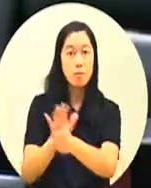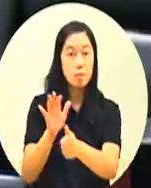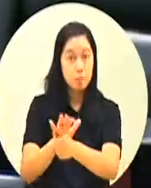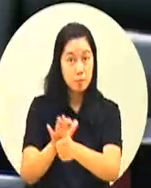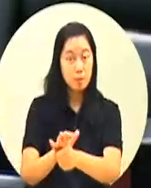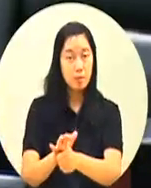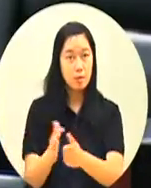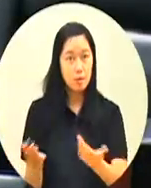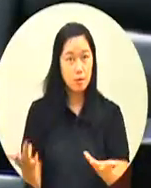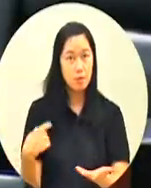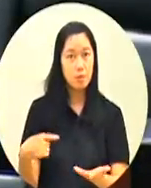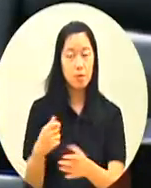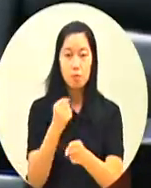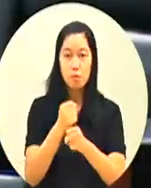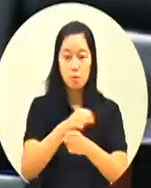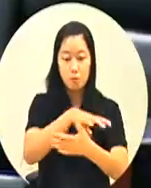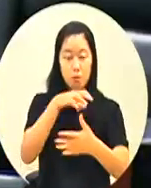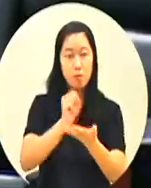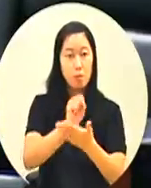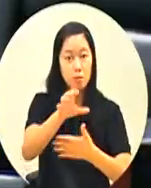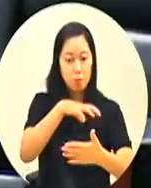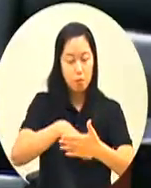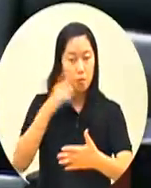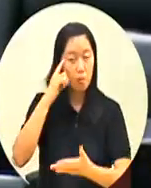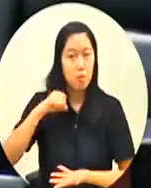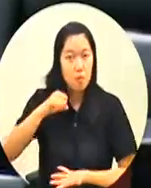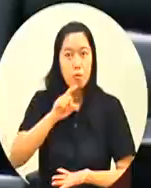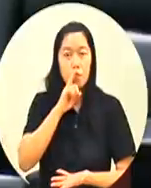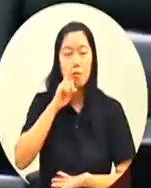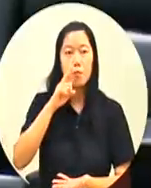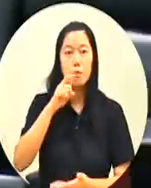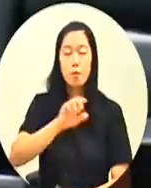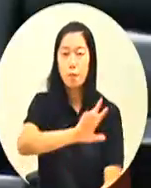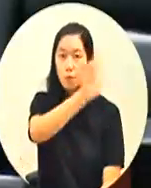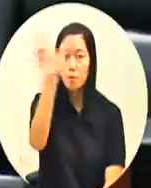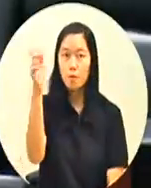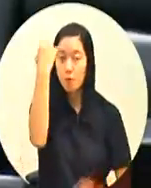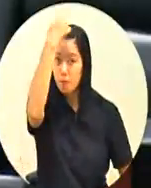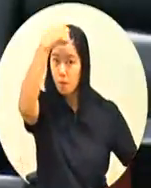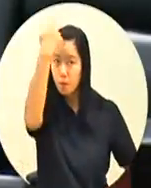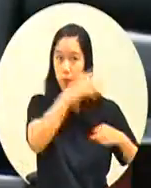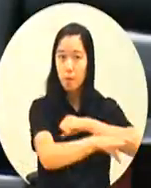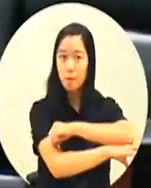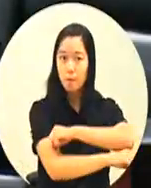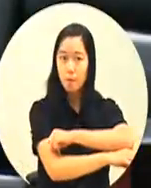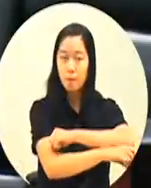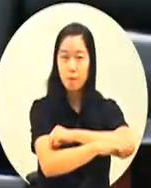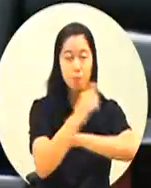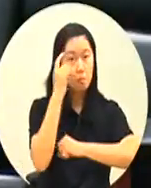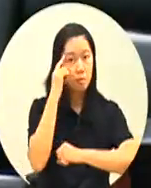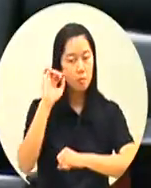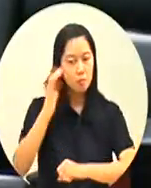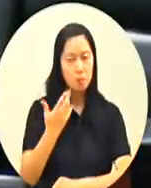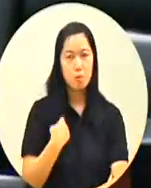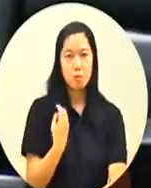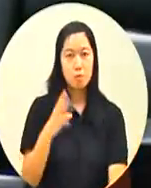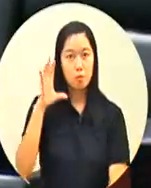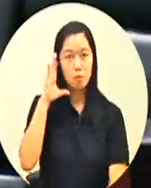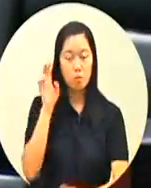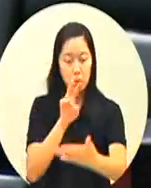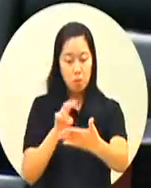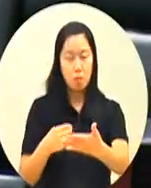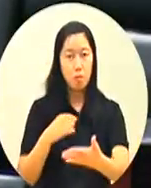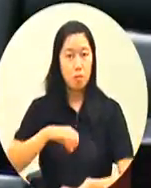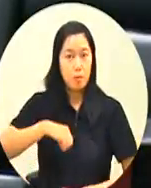以在我们的业务报告里面其实都有提到天使基金的概念。可是昨天我看到一个新闻，其实我很担心，我们之前我们